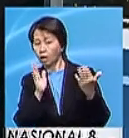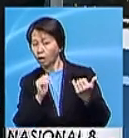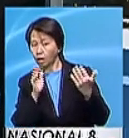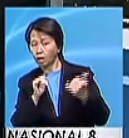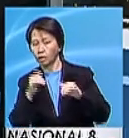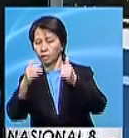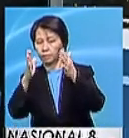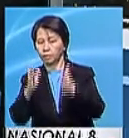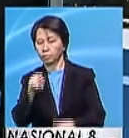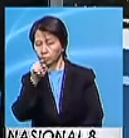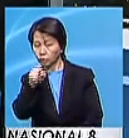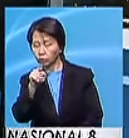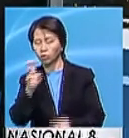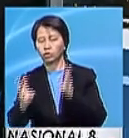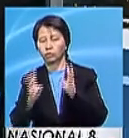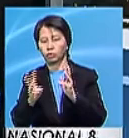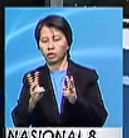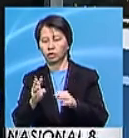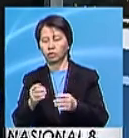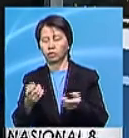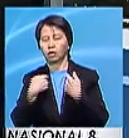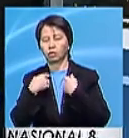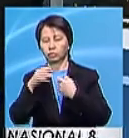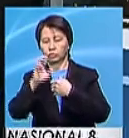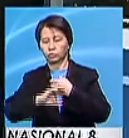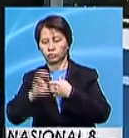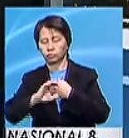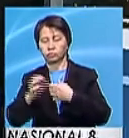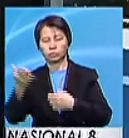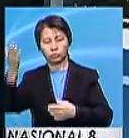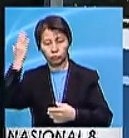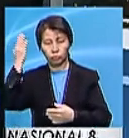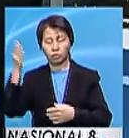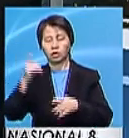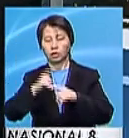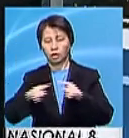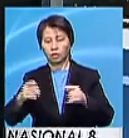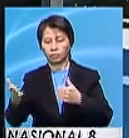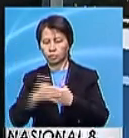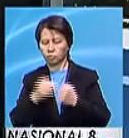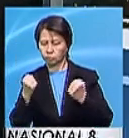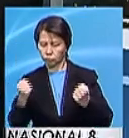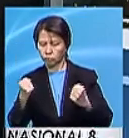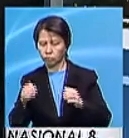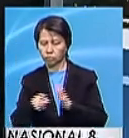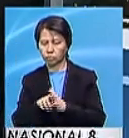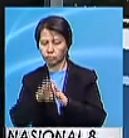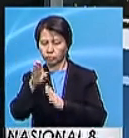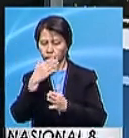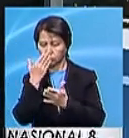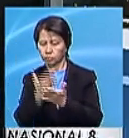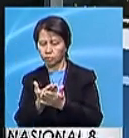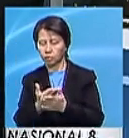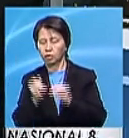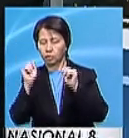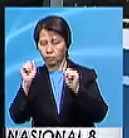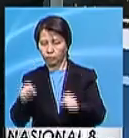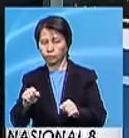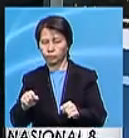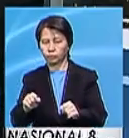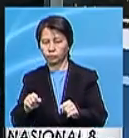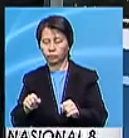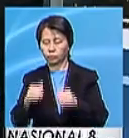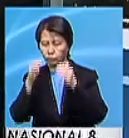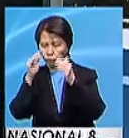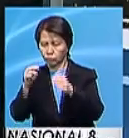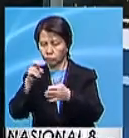terhadap pemain itu walaupun dilanda kecederaan pada musim lepas, dapat kembali cergas ke prestasi terbaiknya dan mampu mencuri